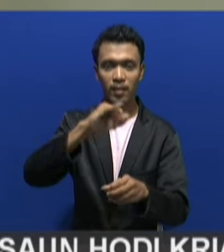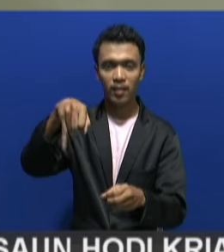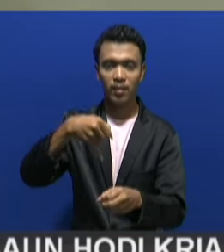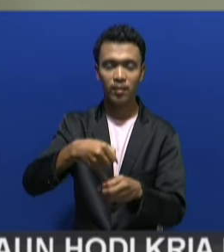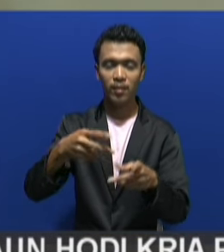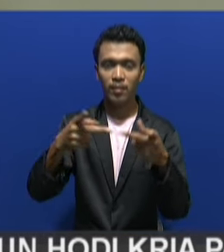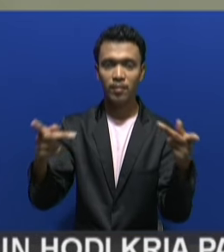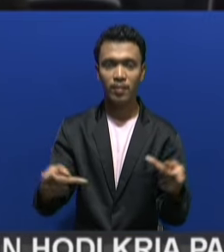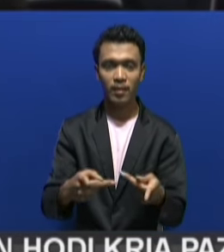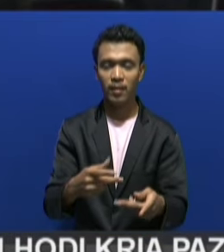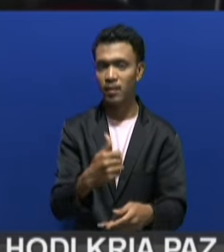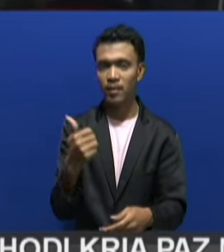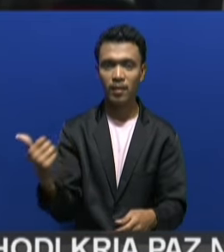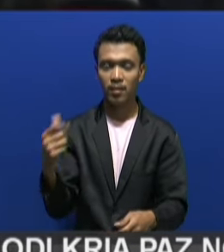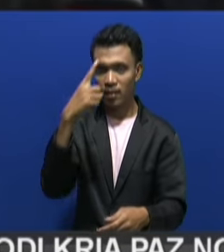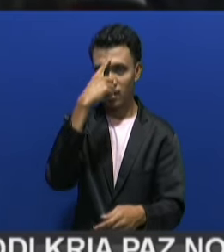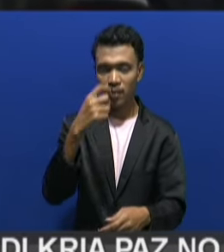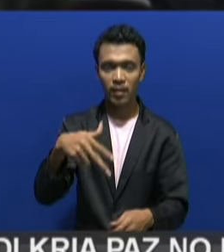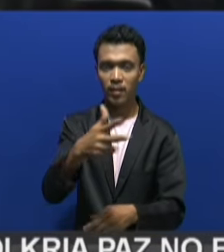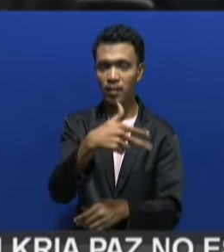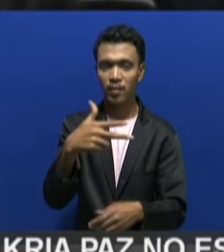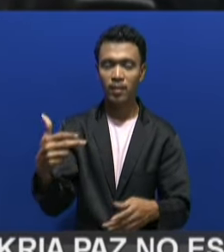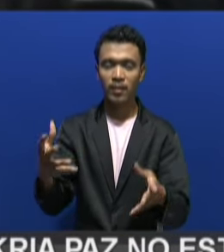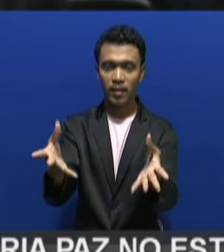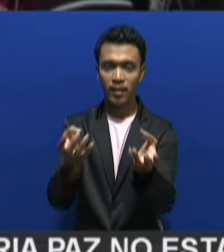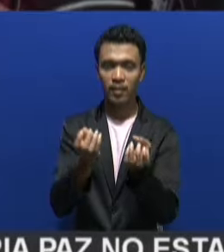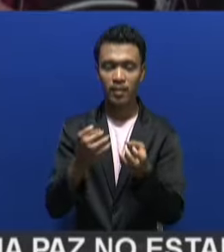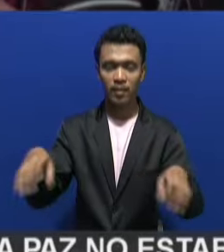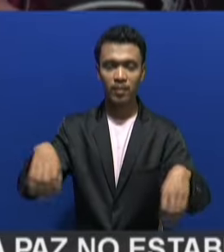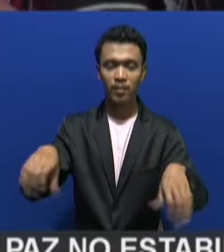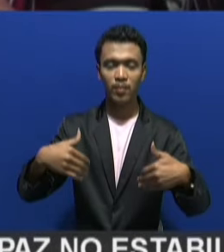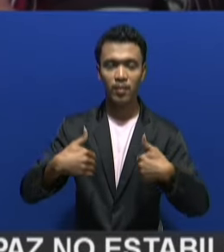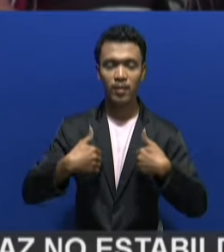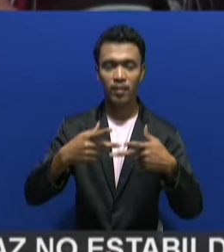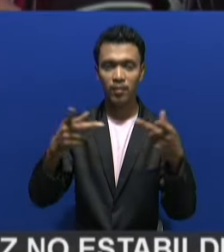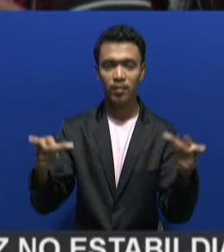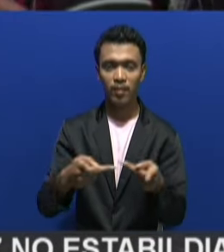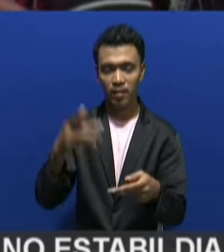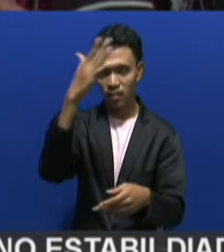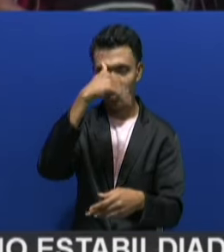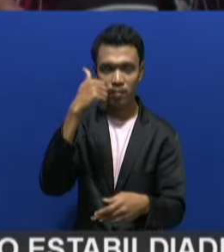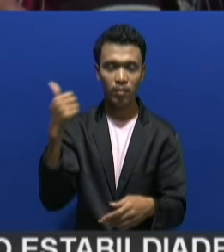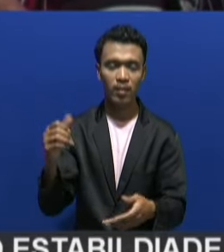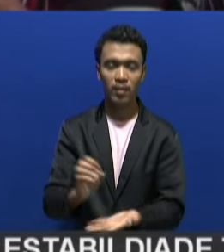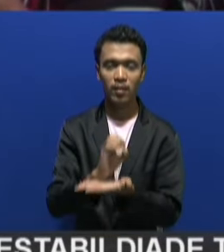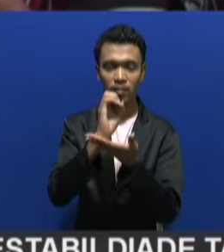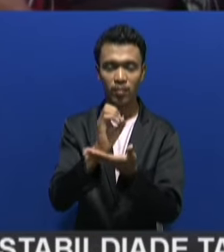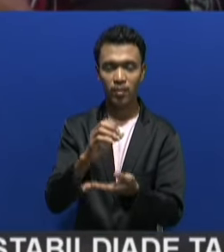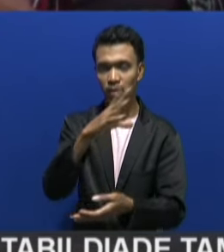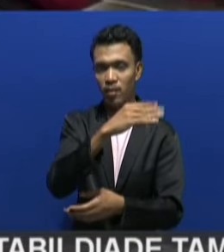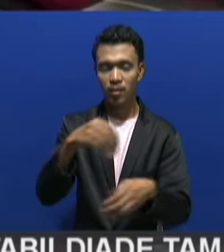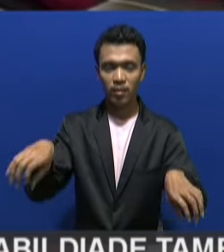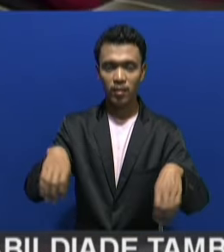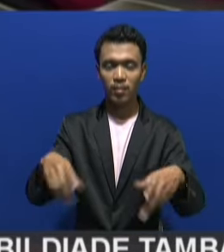setor seluk, tambah ne Indonesia hakarak halo investimento e ha setor turismo e ha rewa no halo investimento e ha